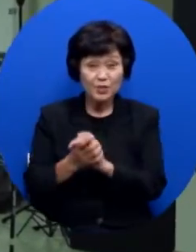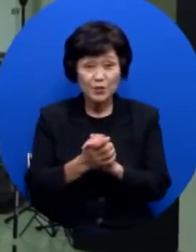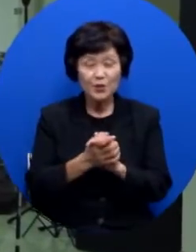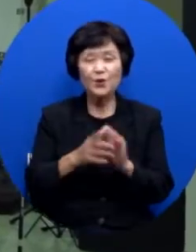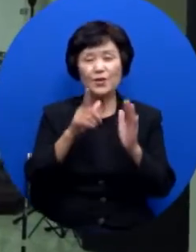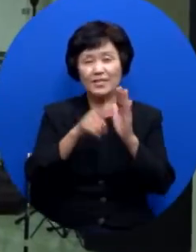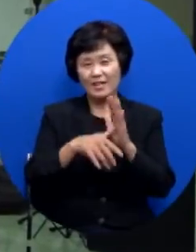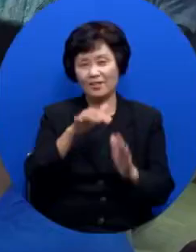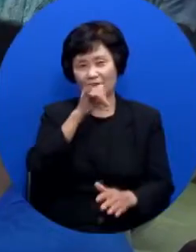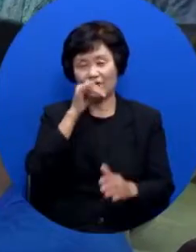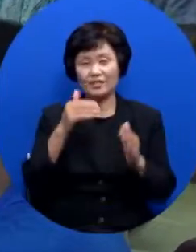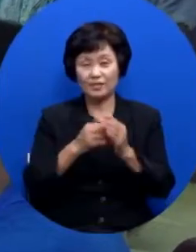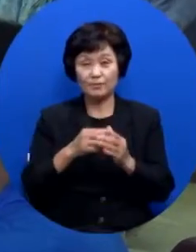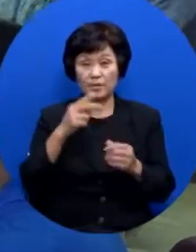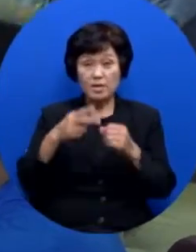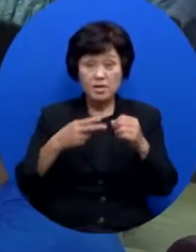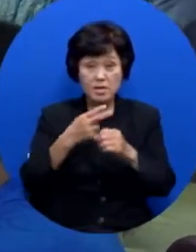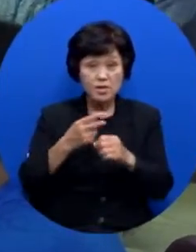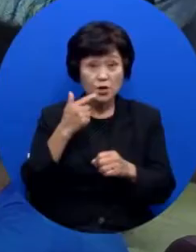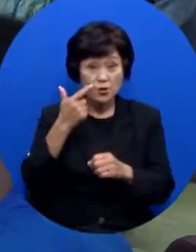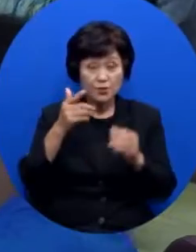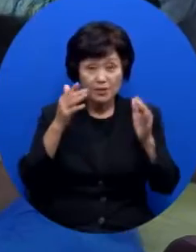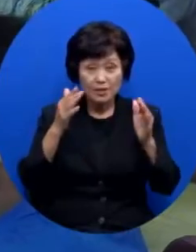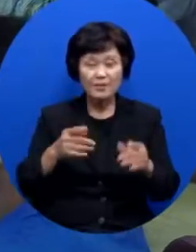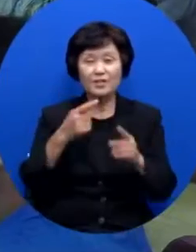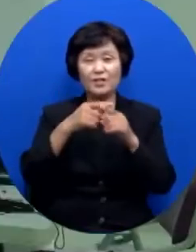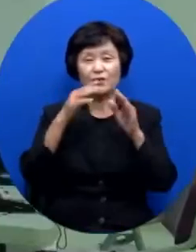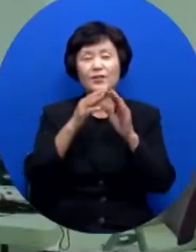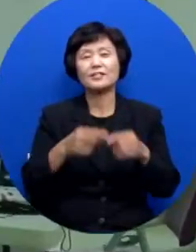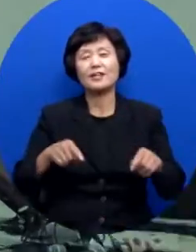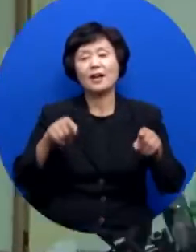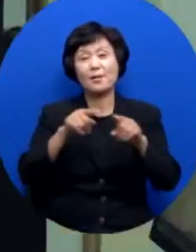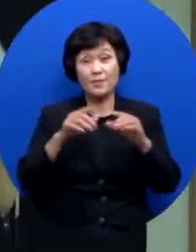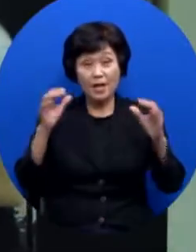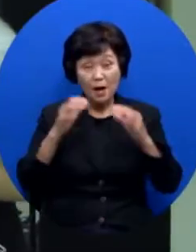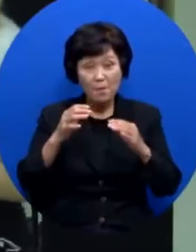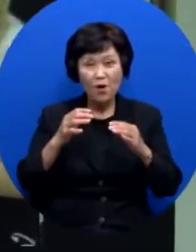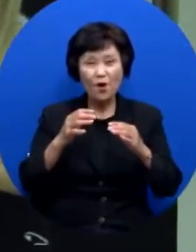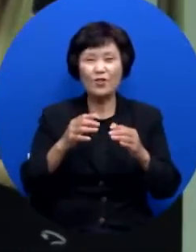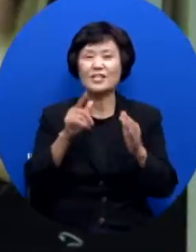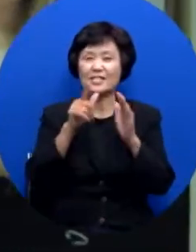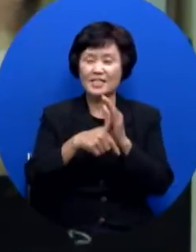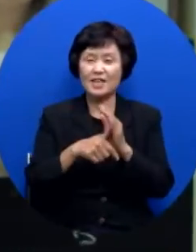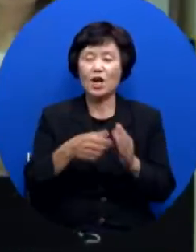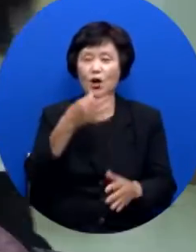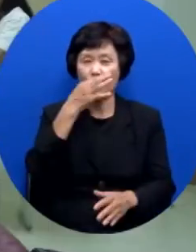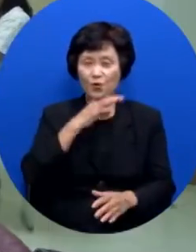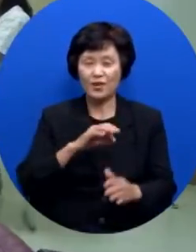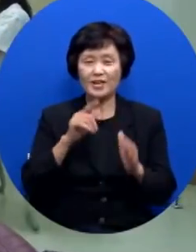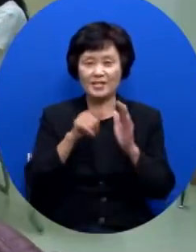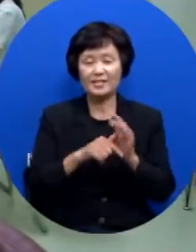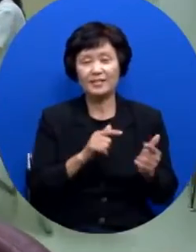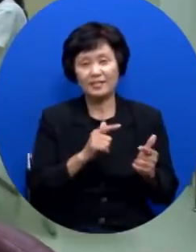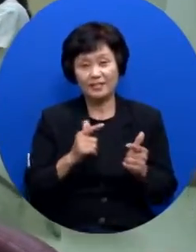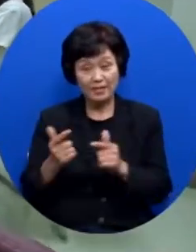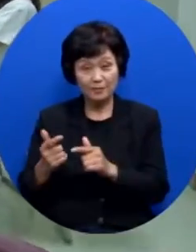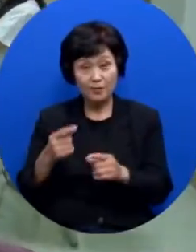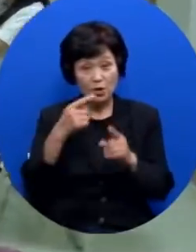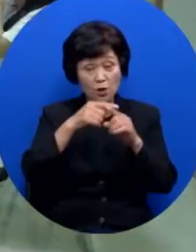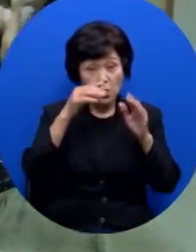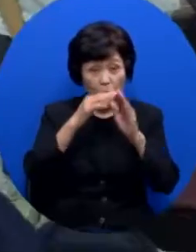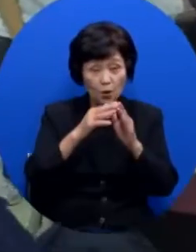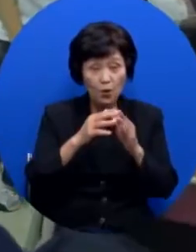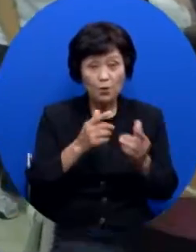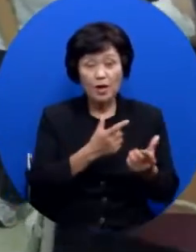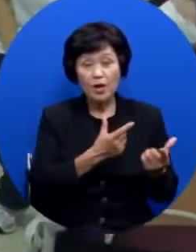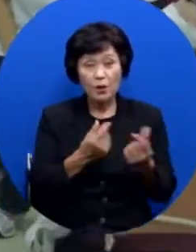마련됐습니다. 2년 반 만에 교회에서 함께 즐기는 시간은 모두에게 유익한 시간이 됐습니다. 유학생들은 교회 공동체를 통해